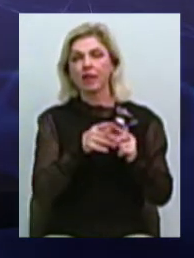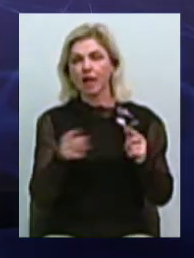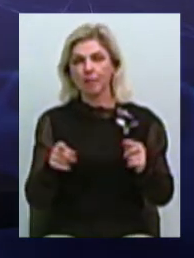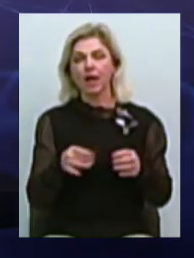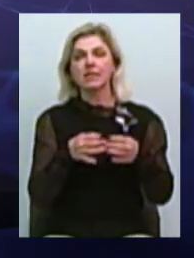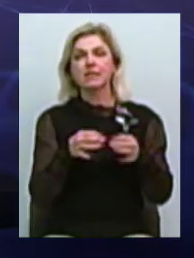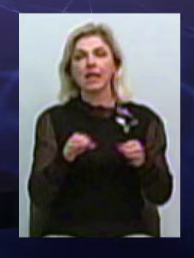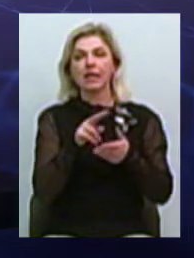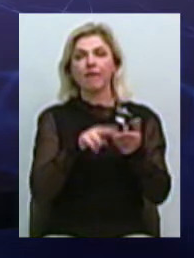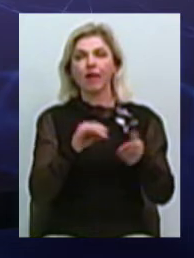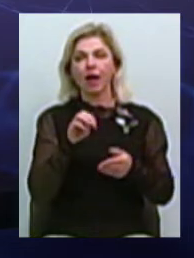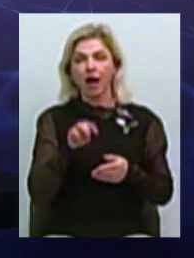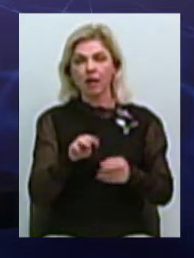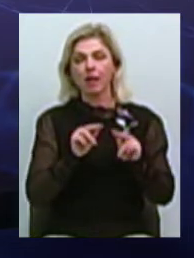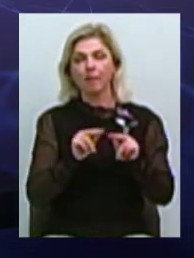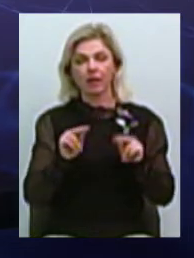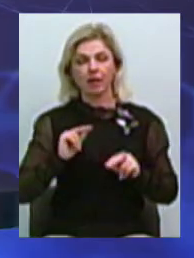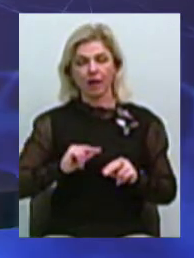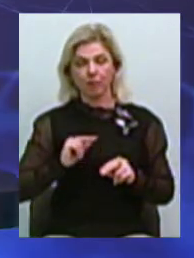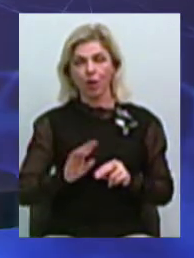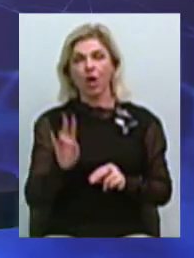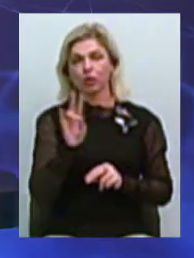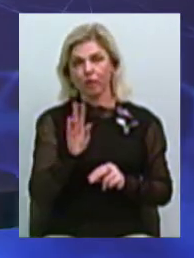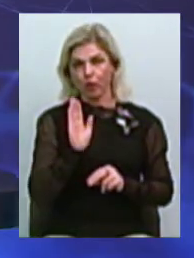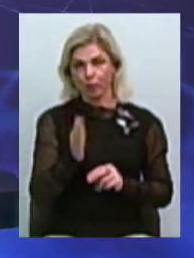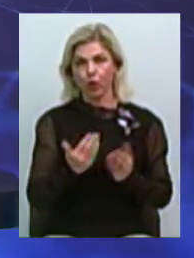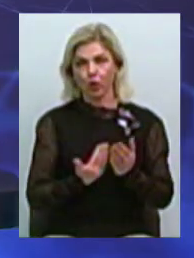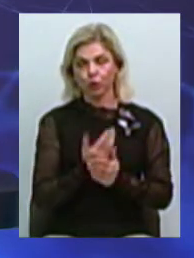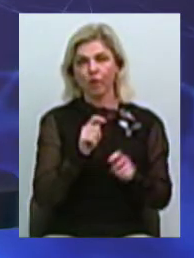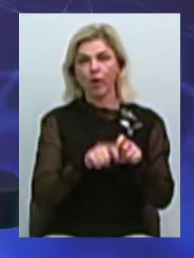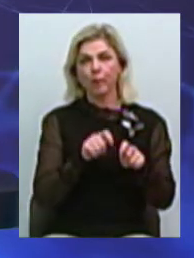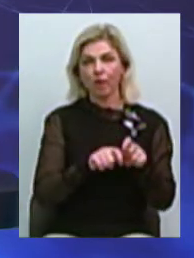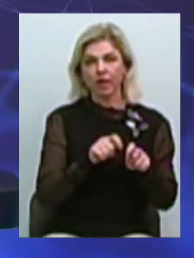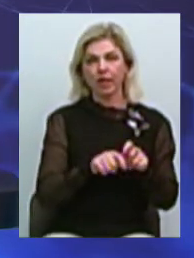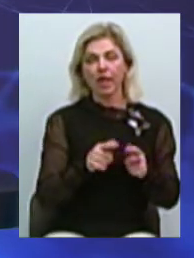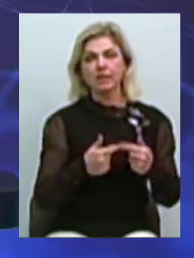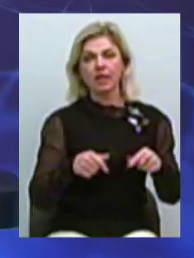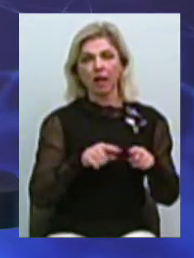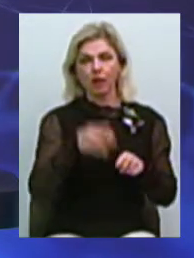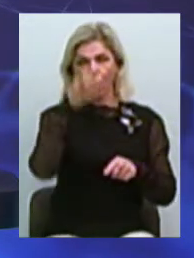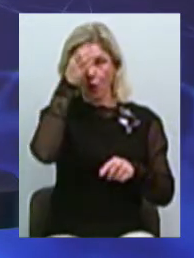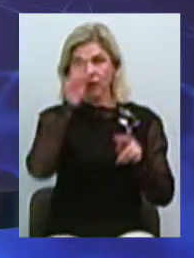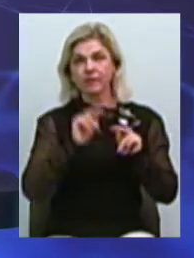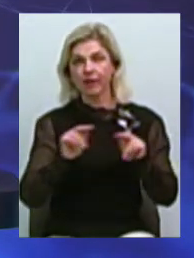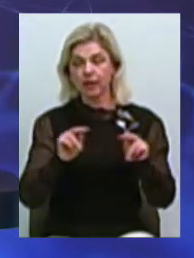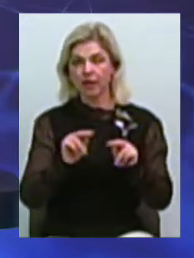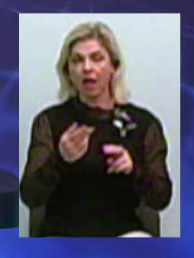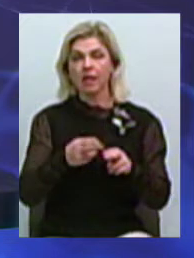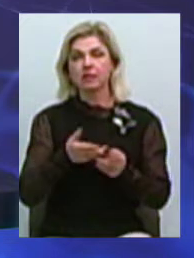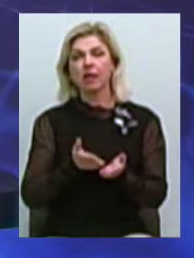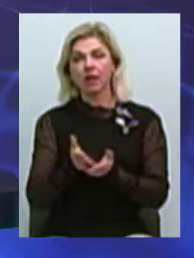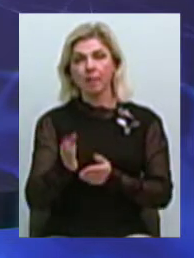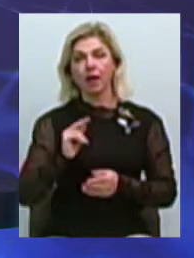педагогічних працівників. А в листопаді відбудуться пілотні аудиторські перевірки закладів освіти. Ці процеси – напрямки